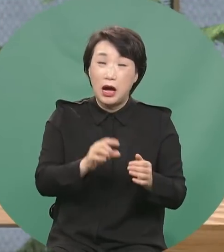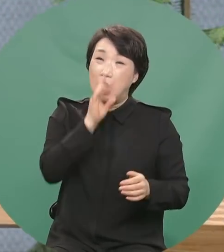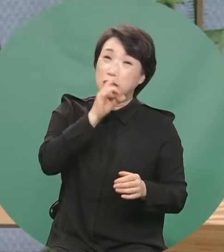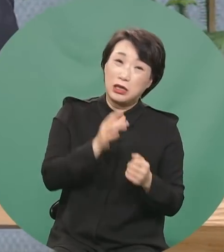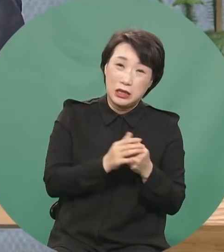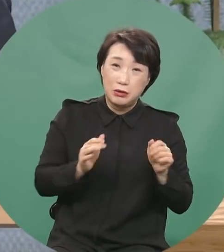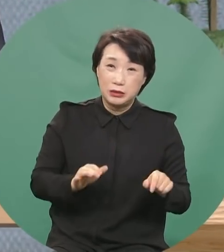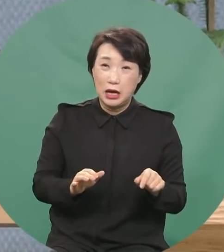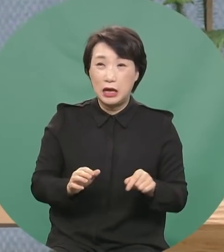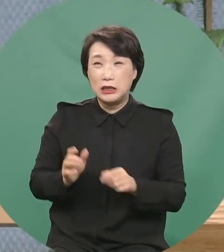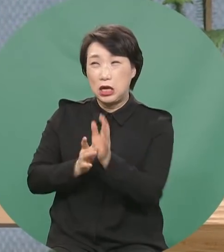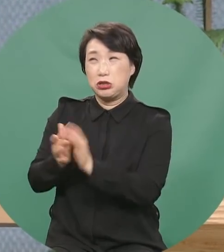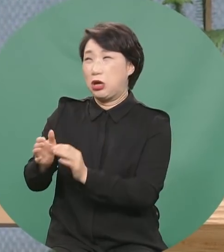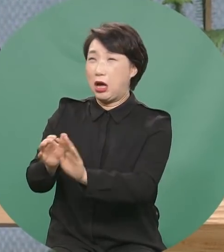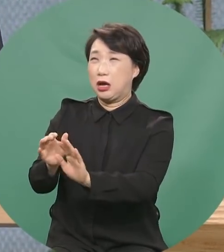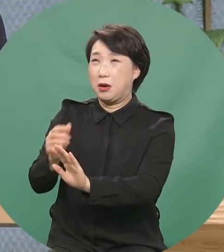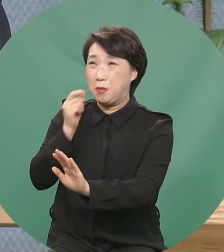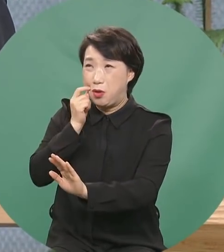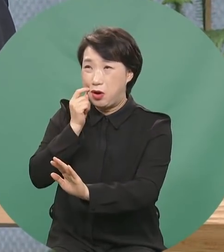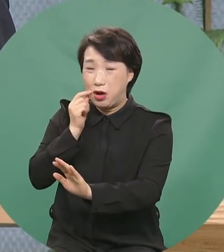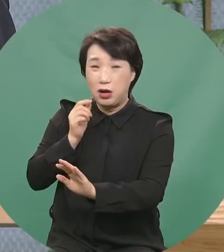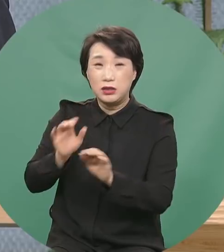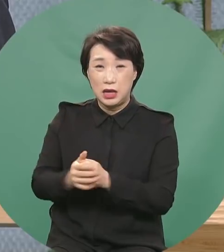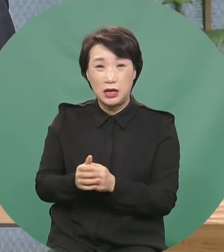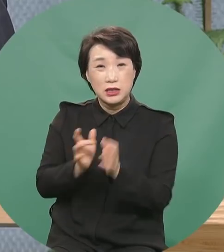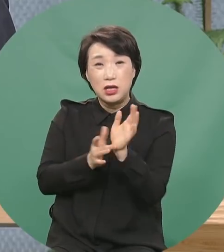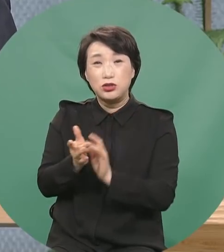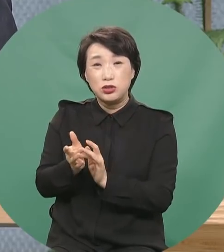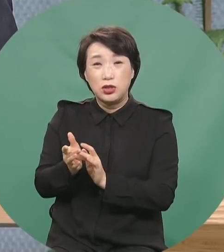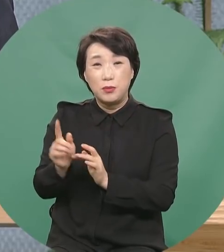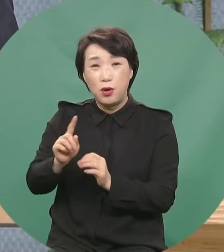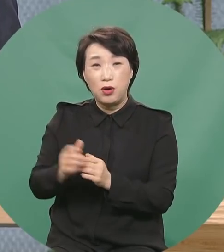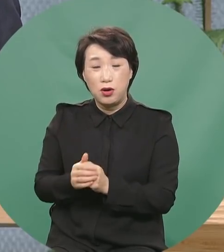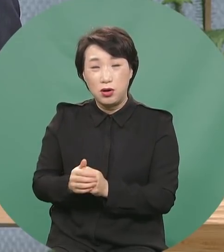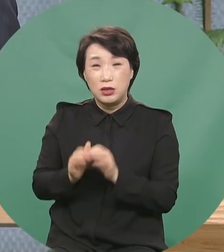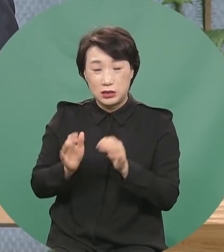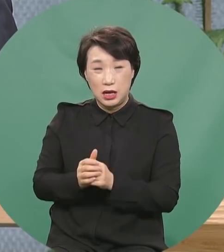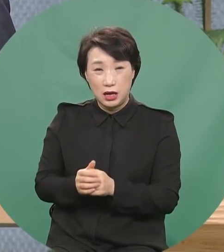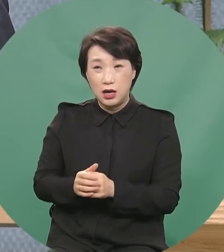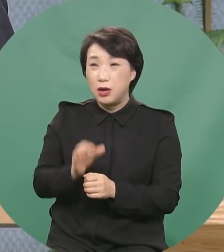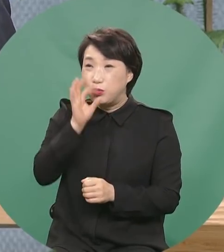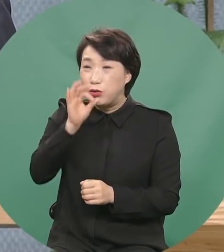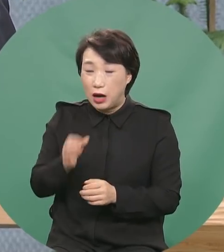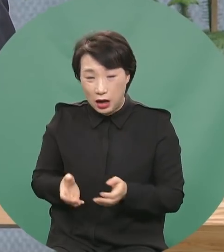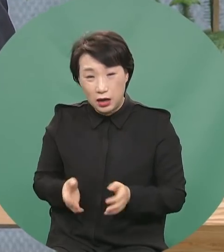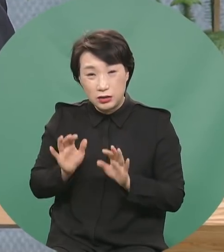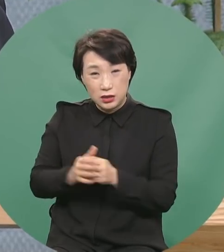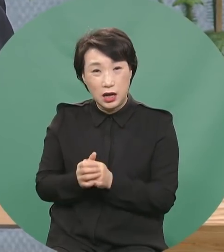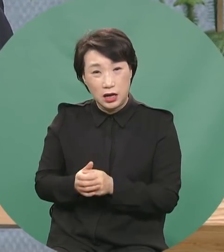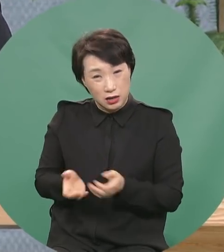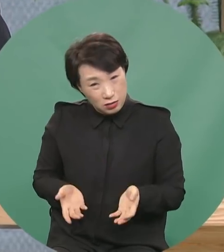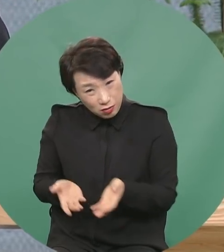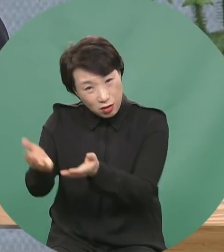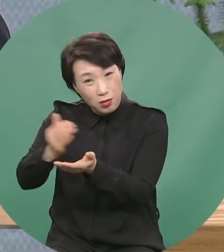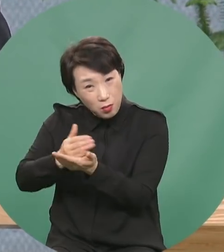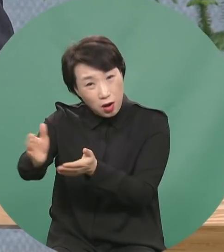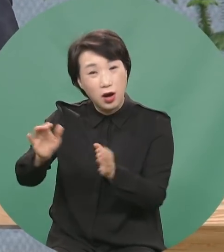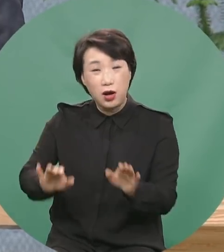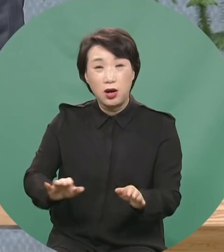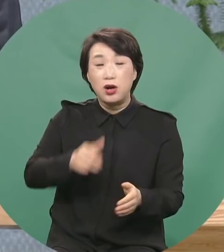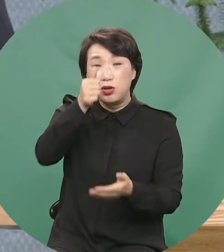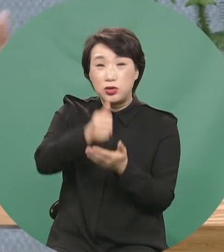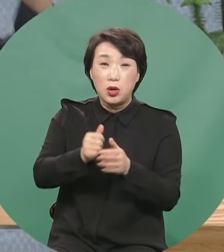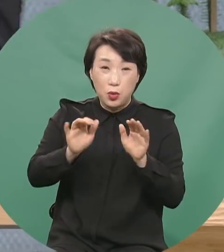되니 예수도 할 수 없다고, 예수를 할 수 있다고 몰아내고 할 수 있다고 오신 예수를 몰아낸 죄를 회개하라.